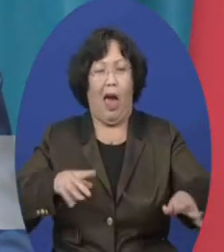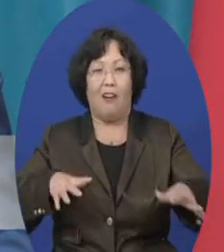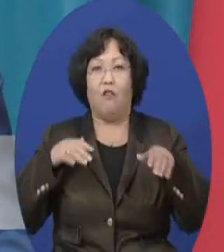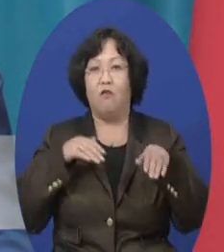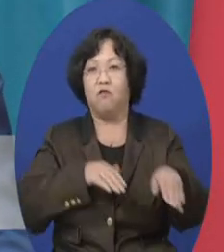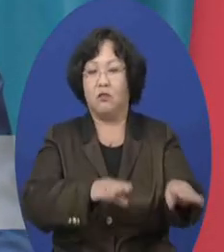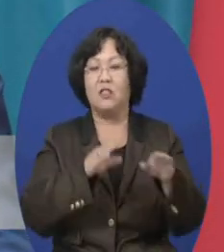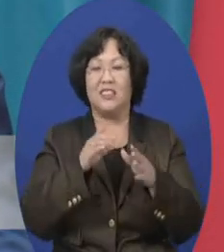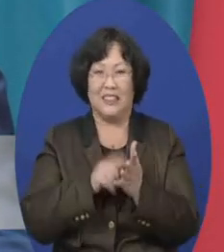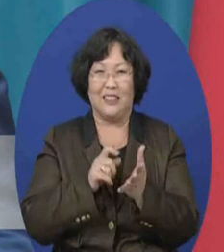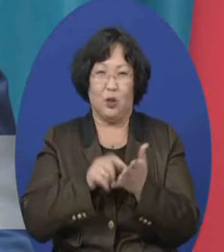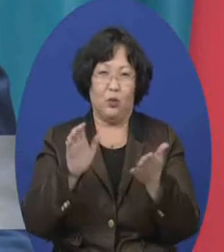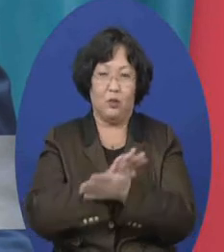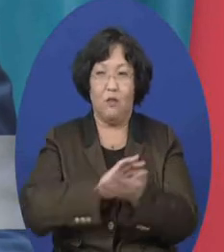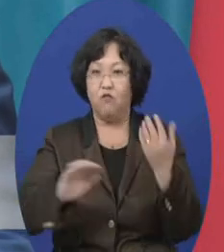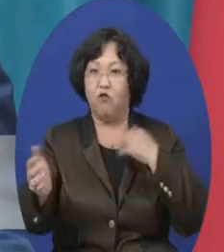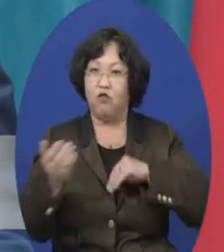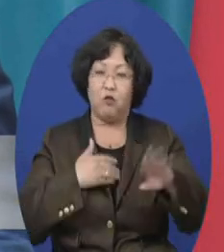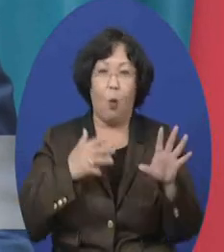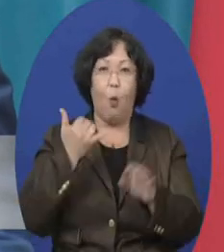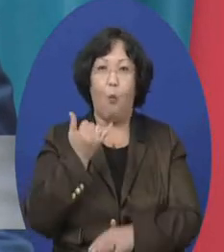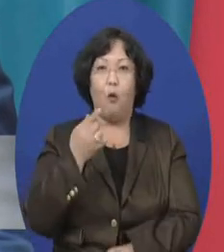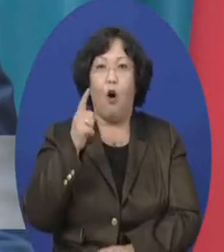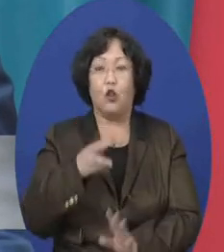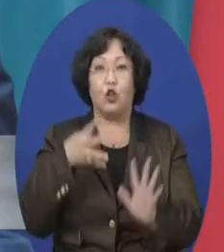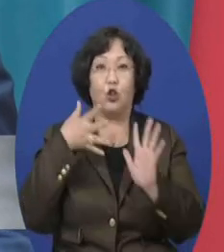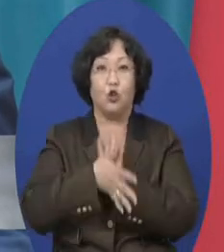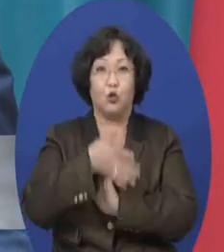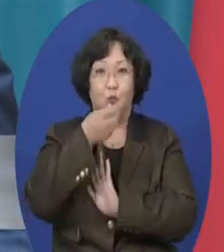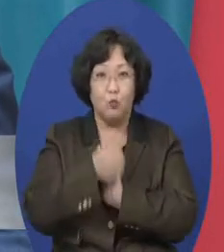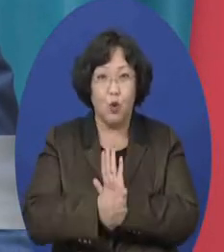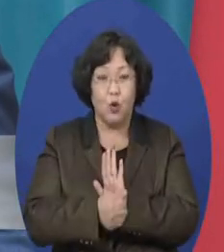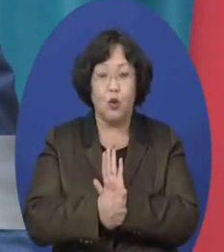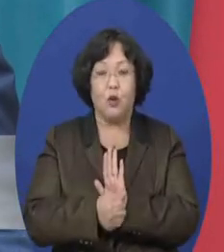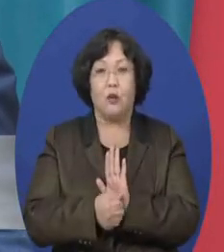бууруулахад Улаанбаатар хотын төсөвтэй одоо хамтран одоо